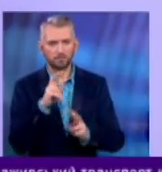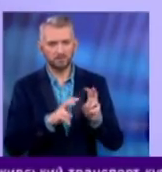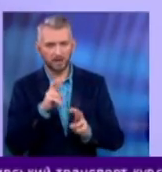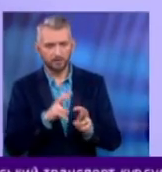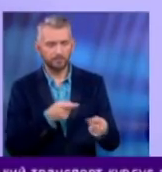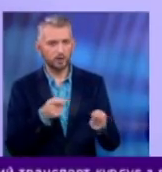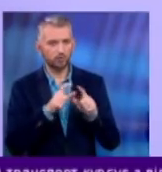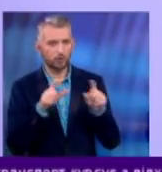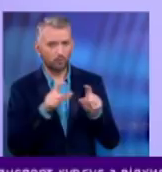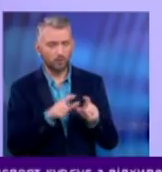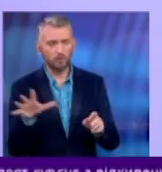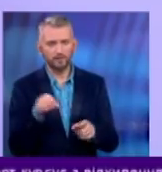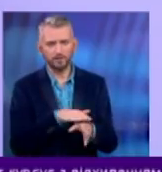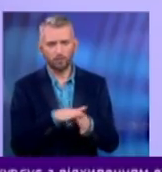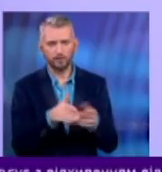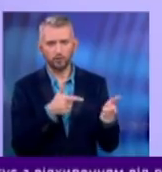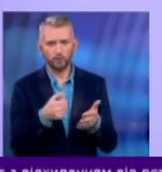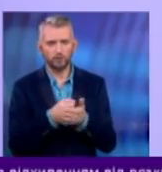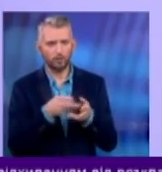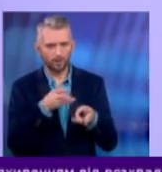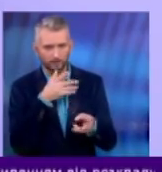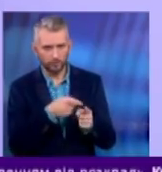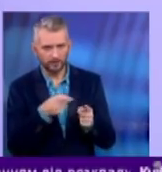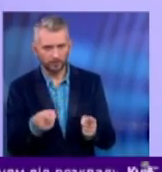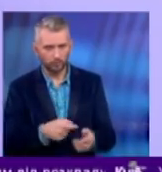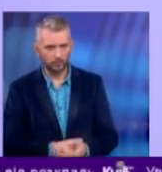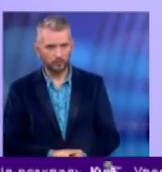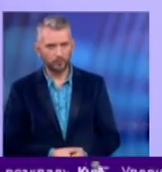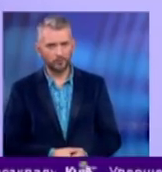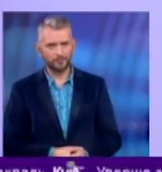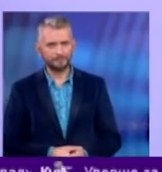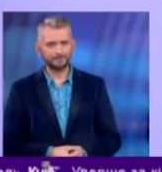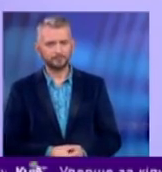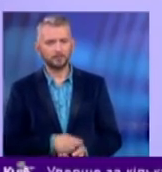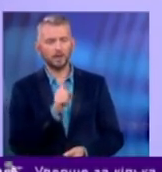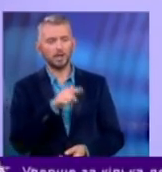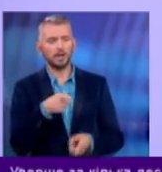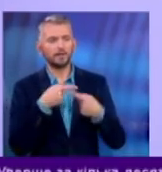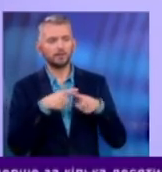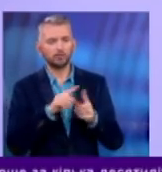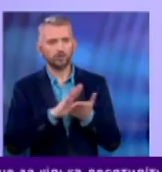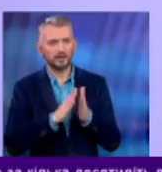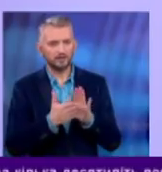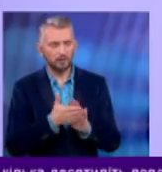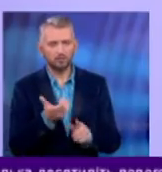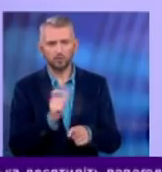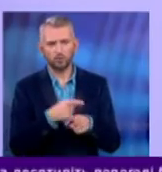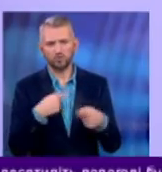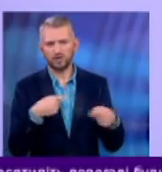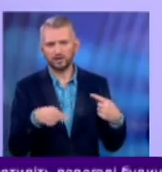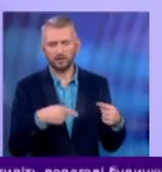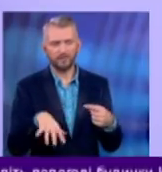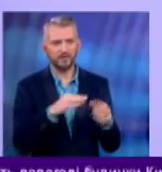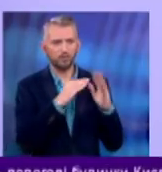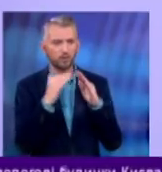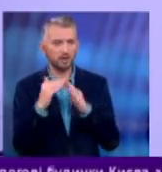керуючими компаніями, вони всі повністю готові до опалювального сезону. Їх технічний стан – він дуже різний, тому що всі